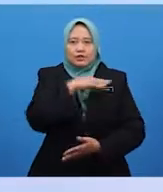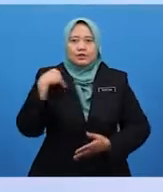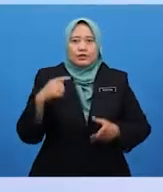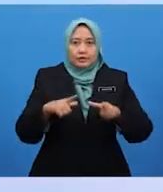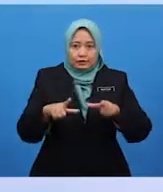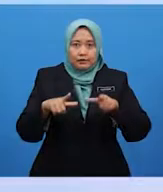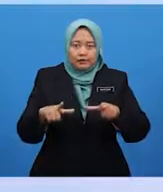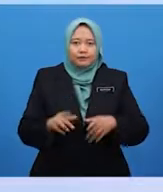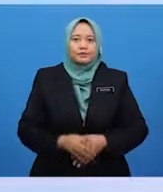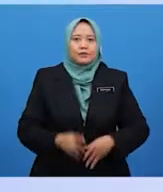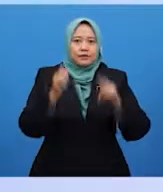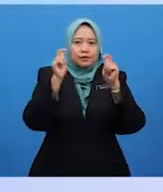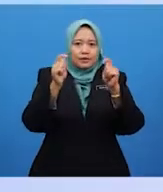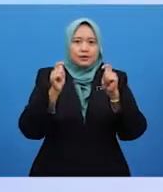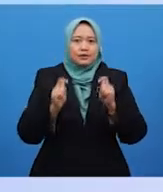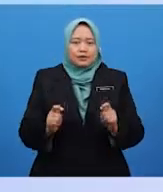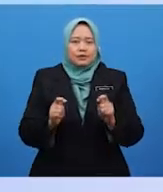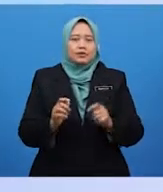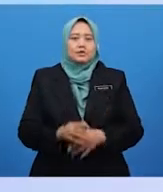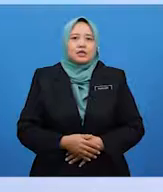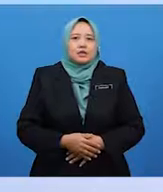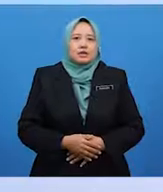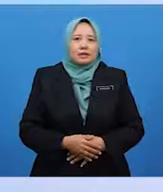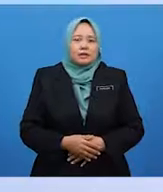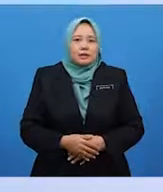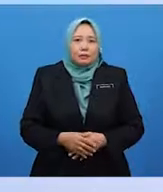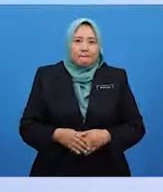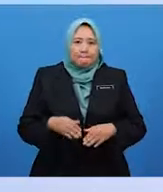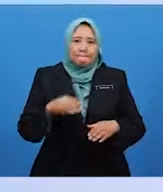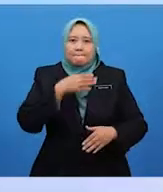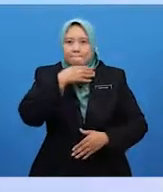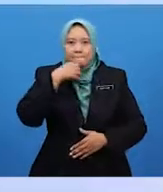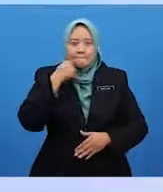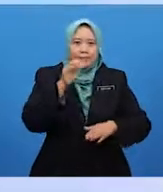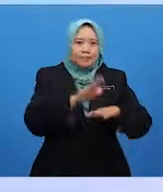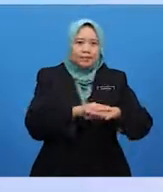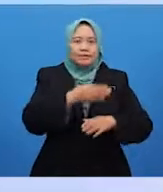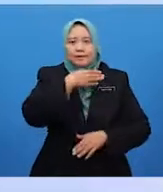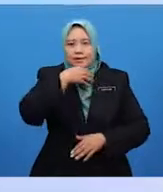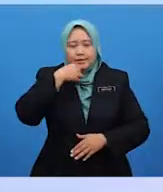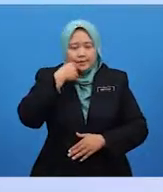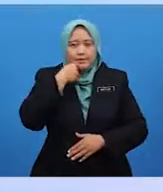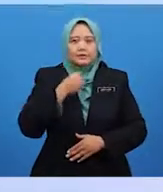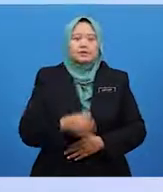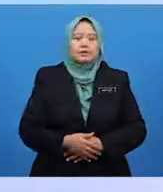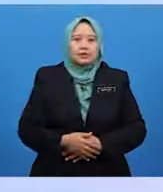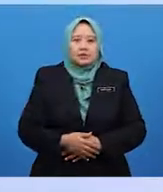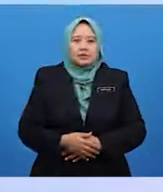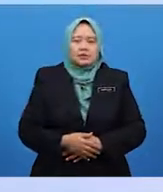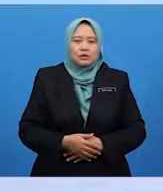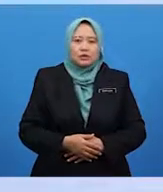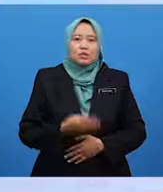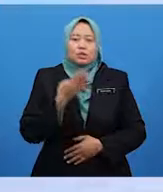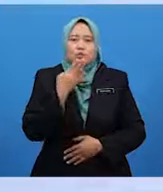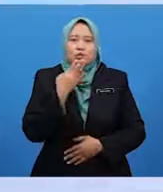catan cat air, teknik basah atas basah. Campuran warna yang basah disapu atas permukaan kertas yang basah dan